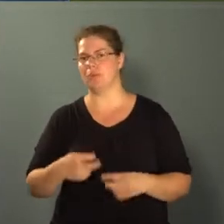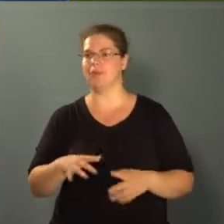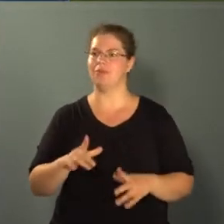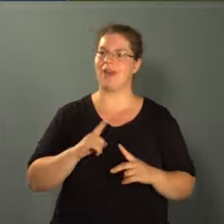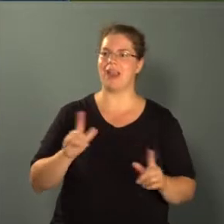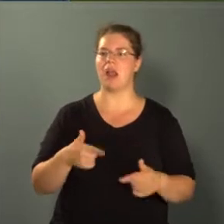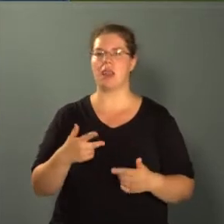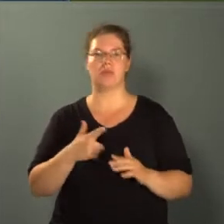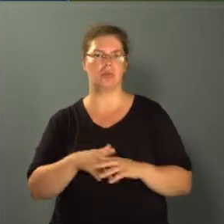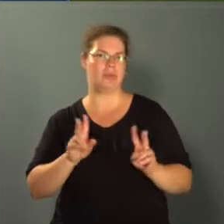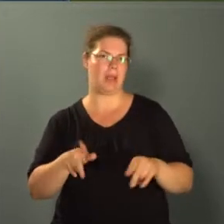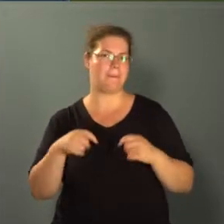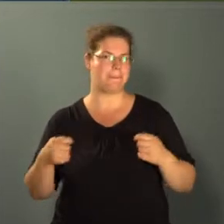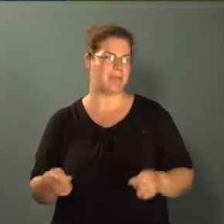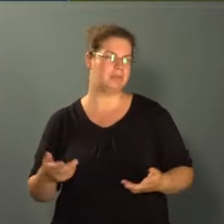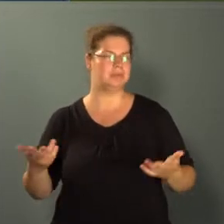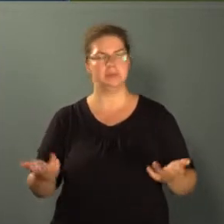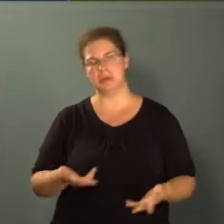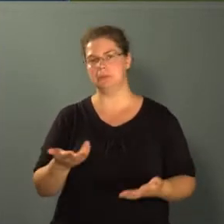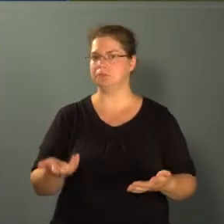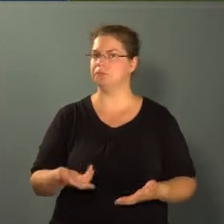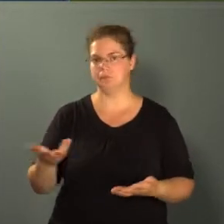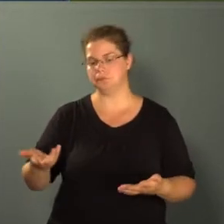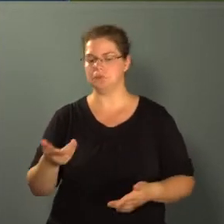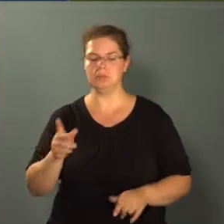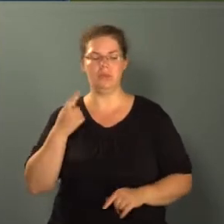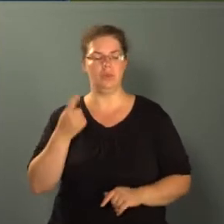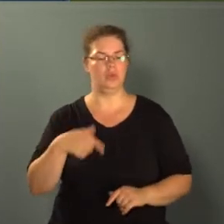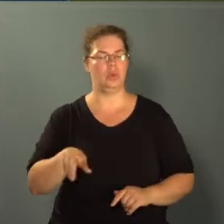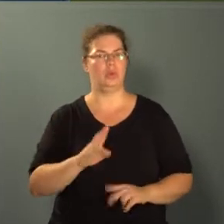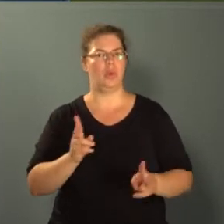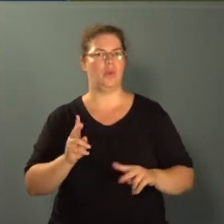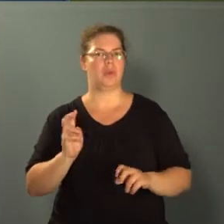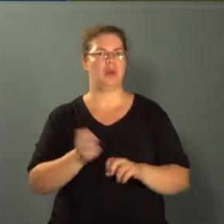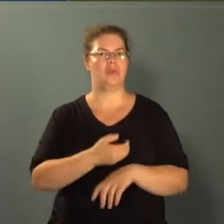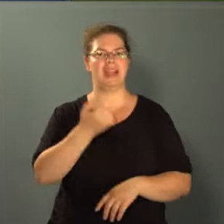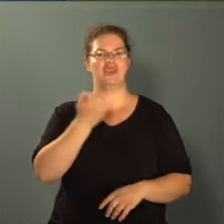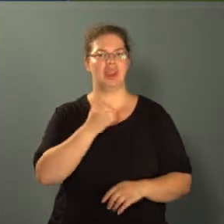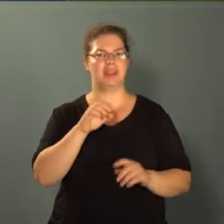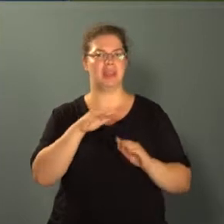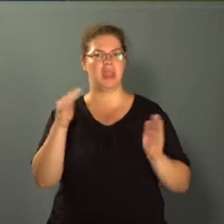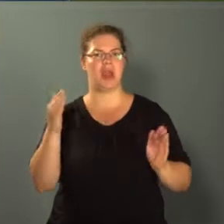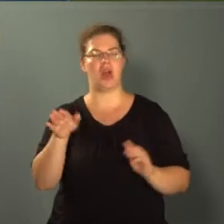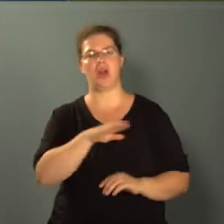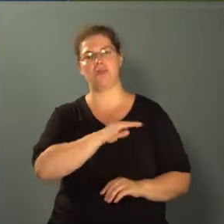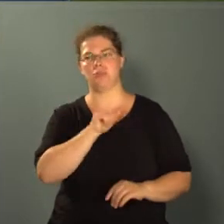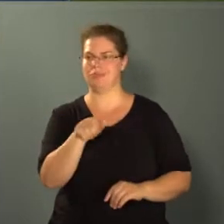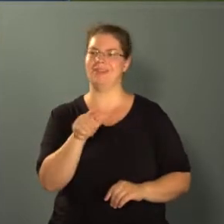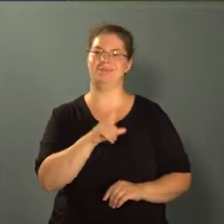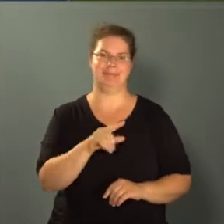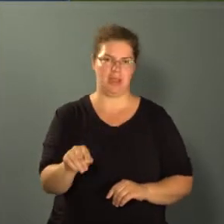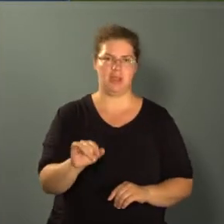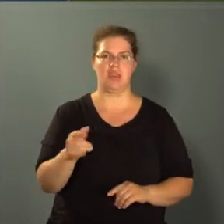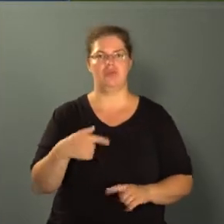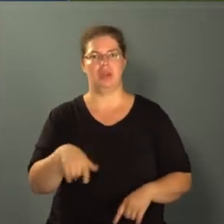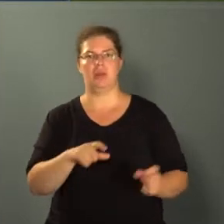egy-egy váratlan dolgot meg kell oldanunk, de azt tudtuk, hogy a Kovács Dani a kapuba távozik, és